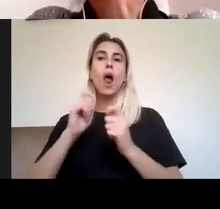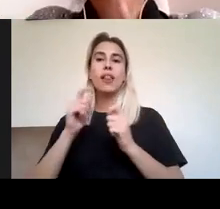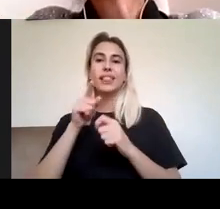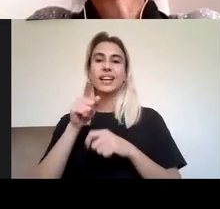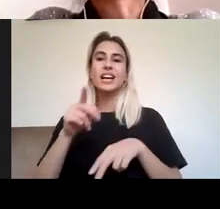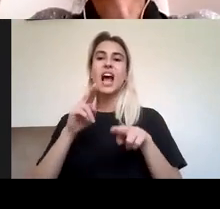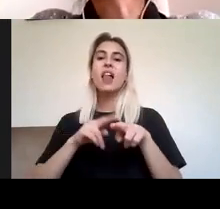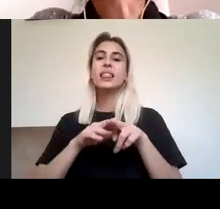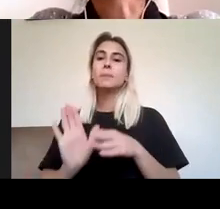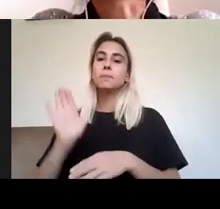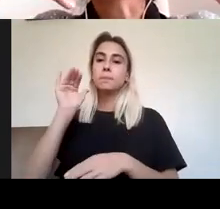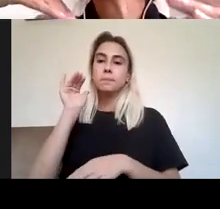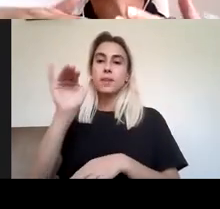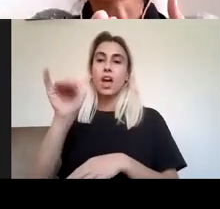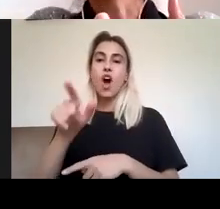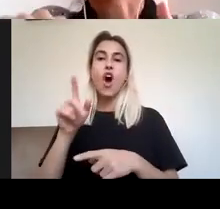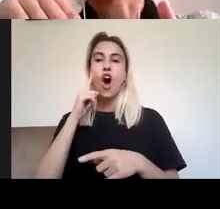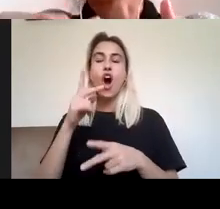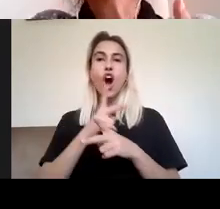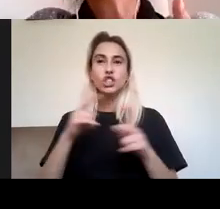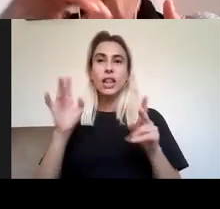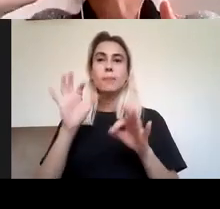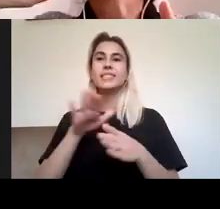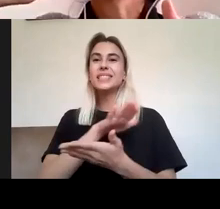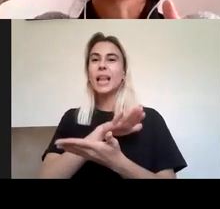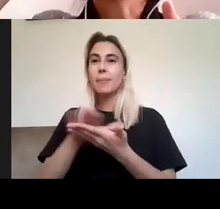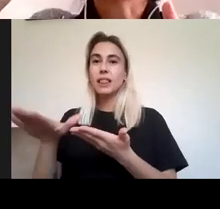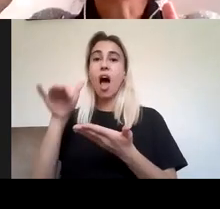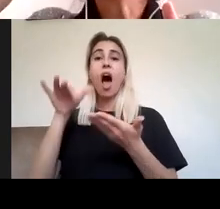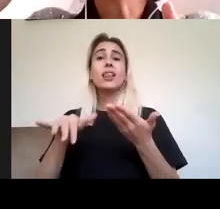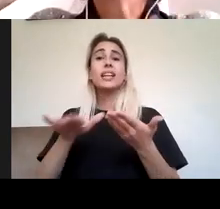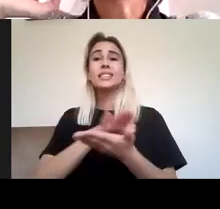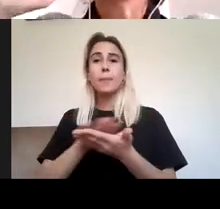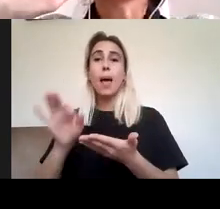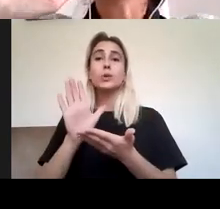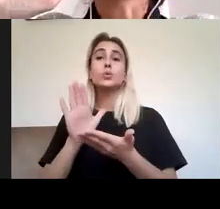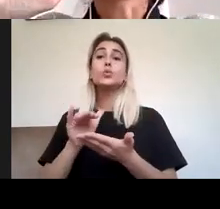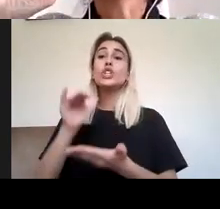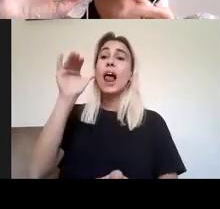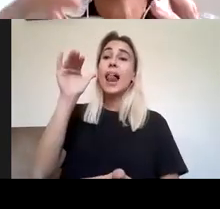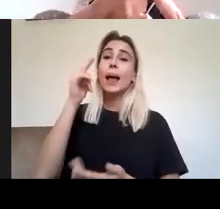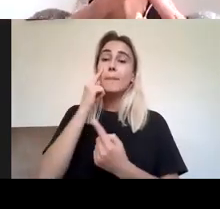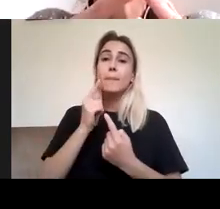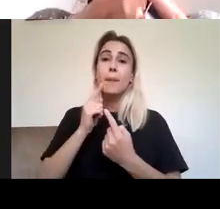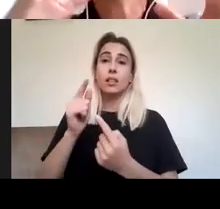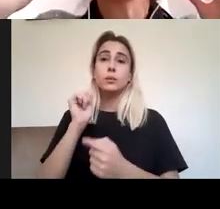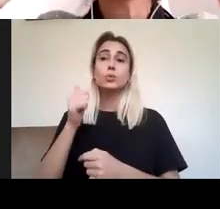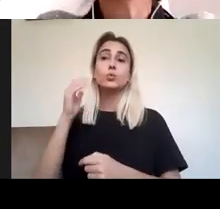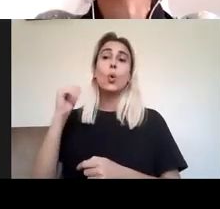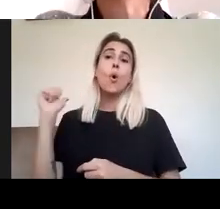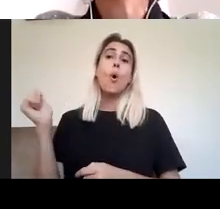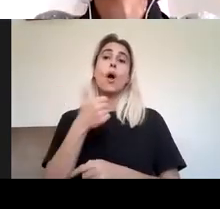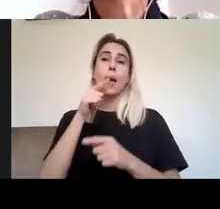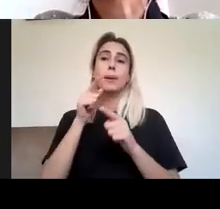kaldırım açısından hem zemin hem alt zemin hem de yükseklik boyutuyla ele aldığınızda çok önemli dinamikler